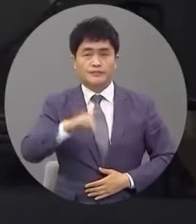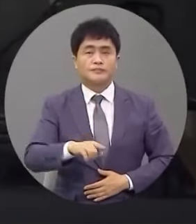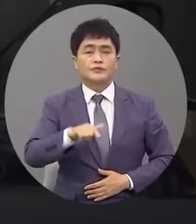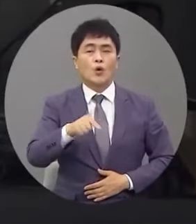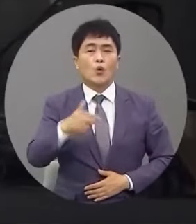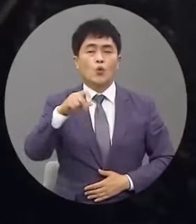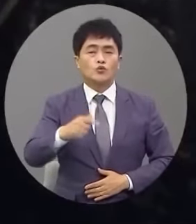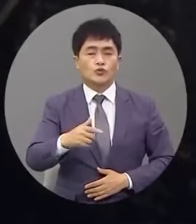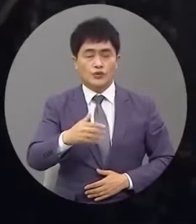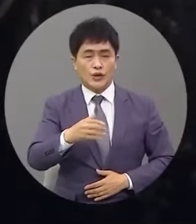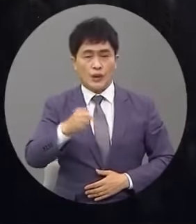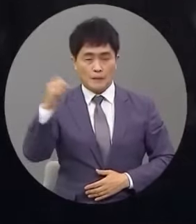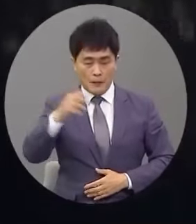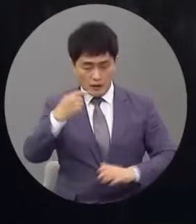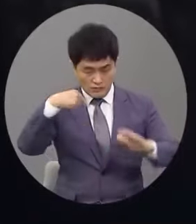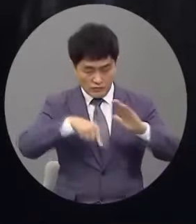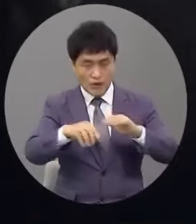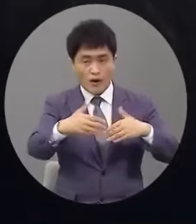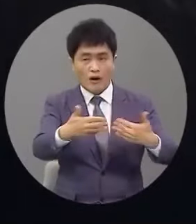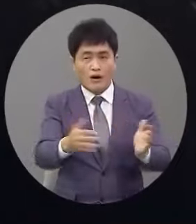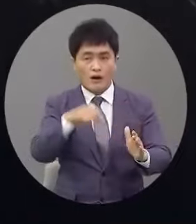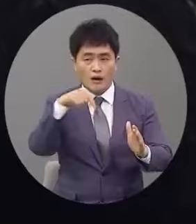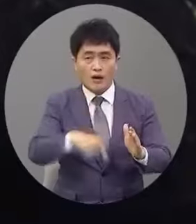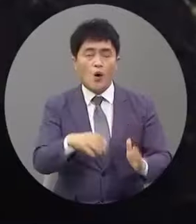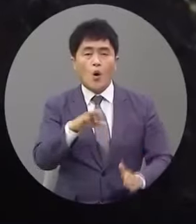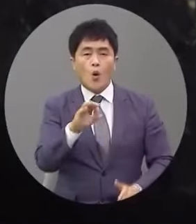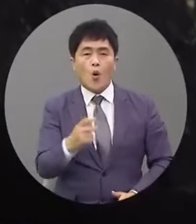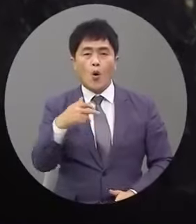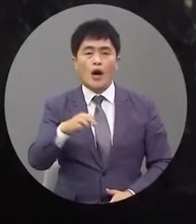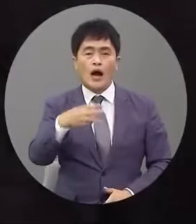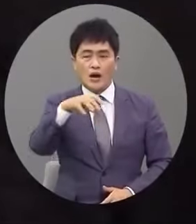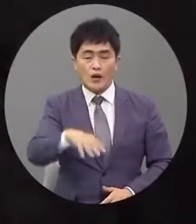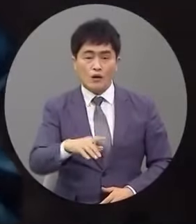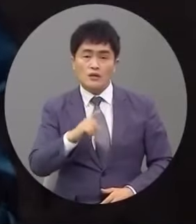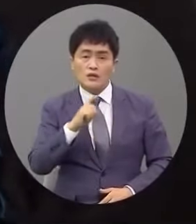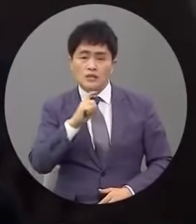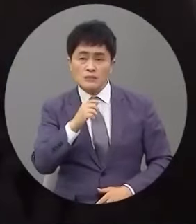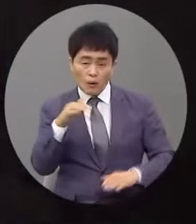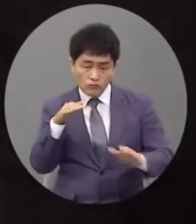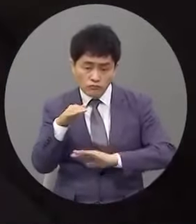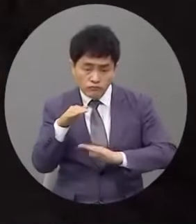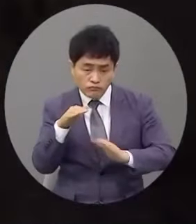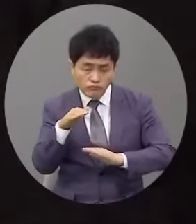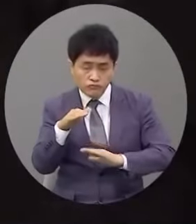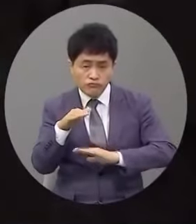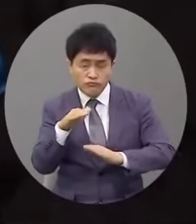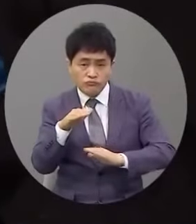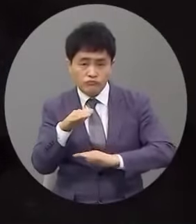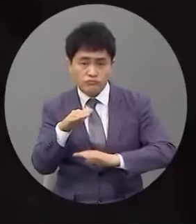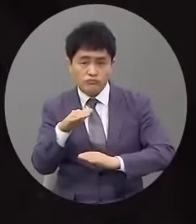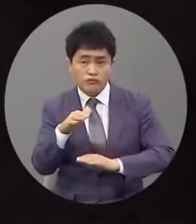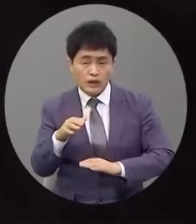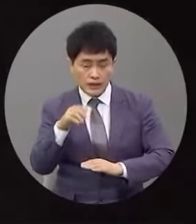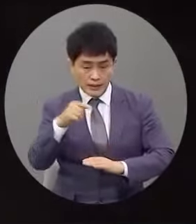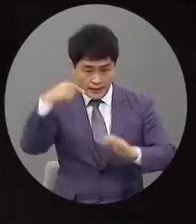핵폐기물 처분장, 핀란드 온칼로입니다. 약 10분 정도 차를 타고 이동했습니다. 이곳은